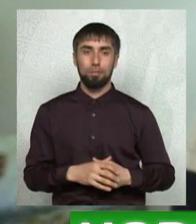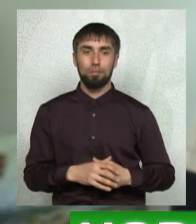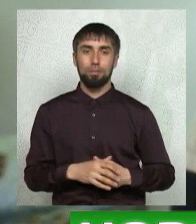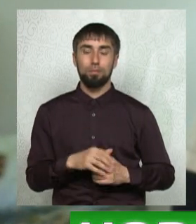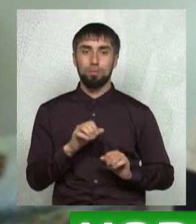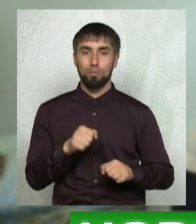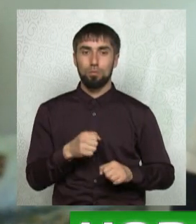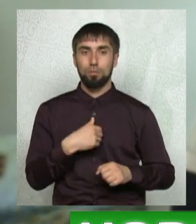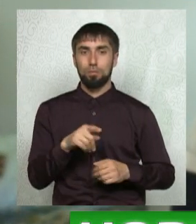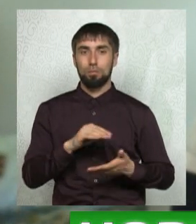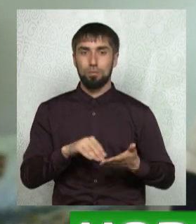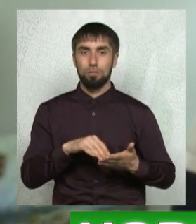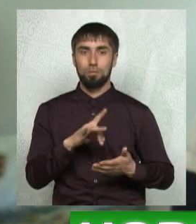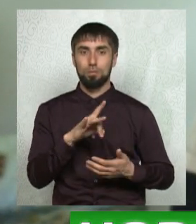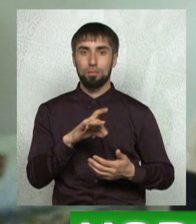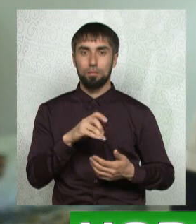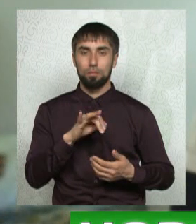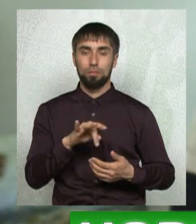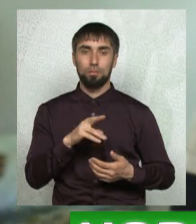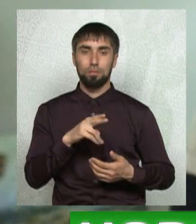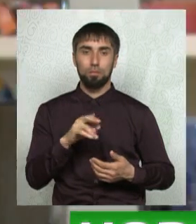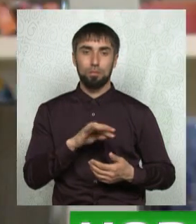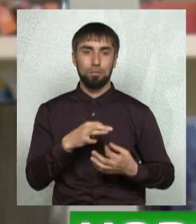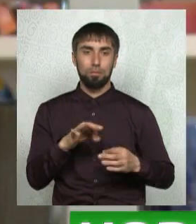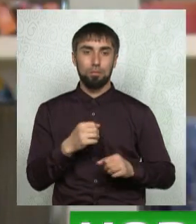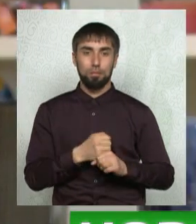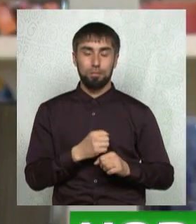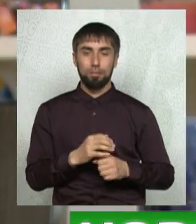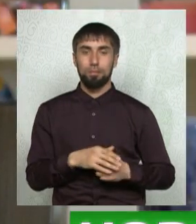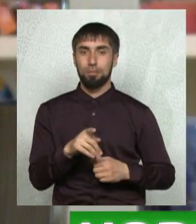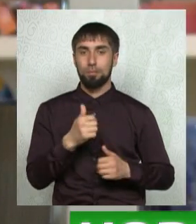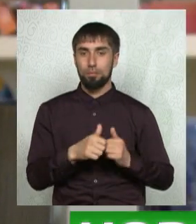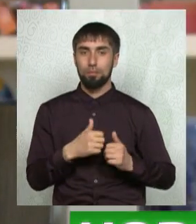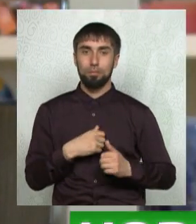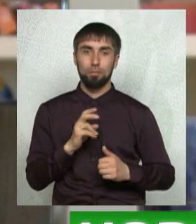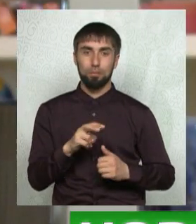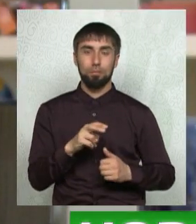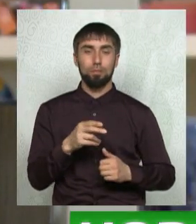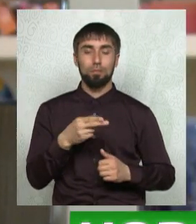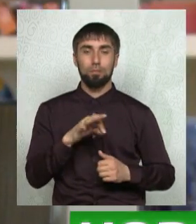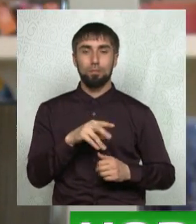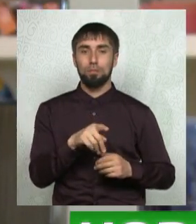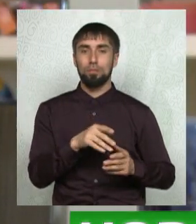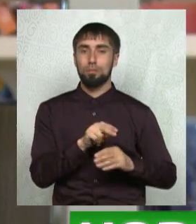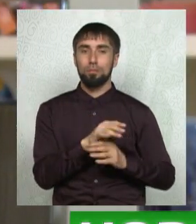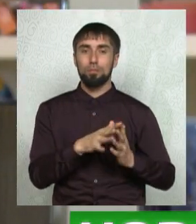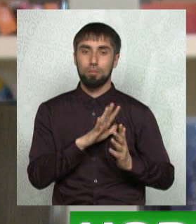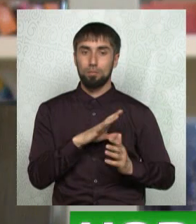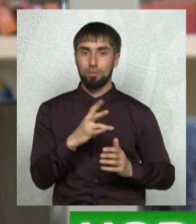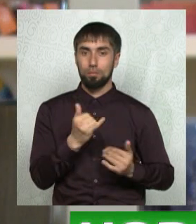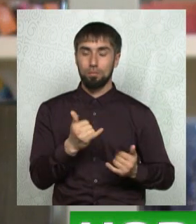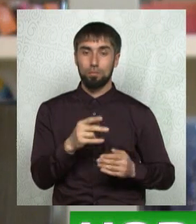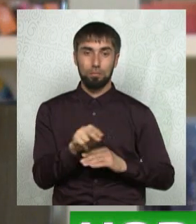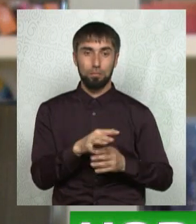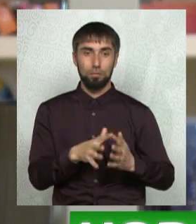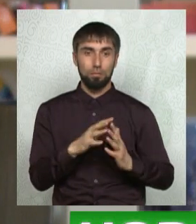мы можем рефераты, доклады здесь писать свободно. Я достаточно часто сюда захожу, еще до модернизации заходила, но сейчас это, конечно,